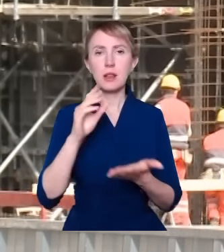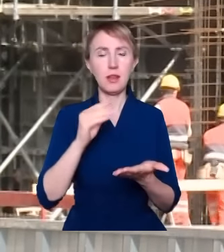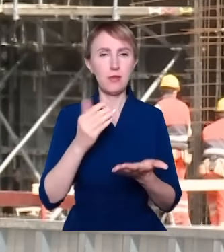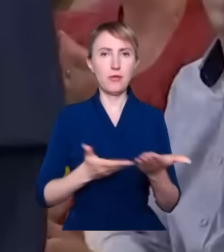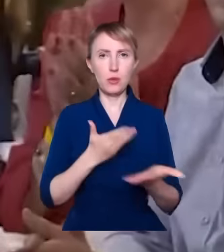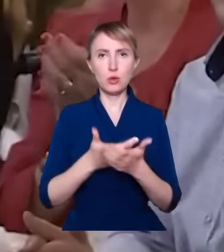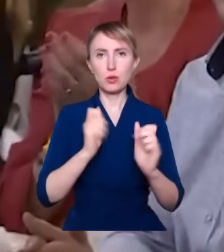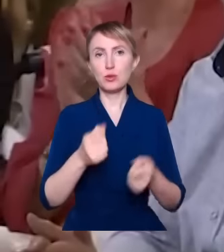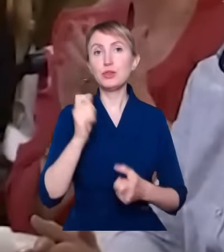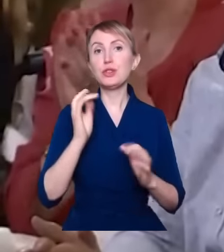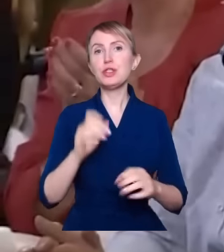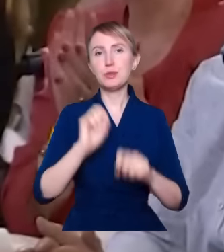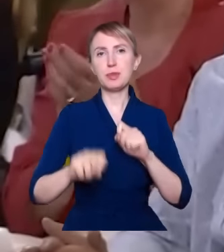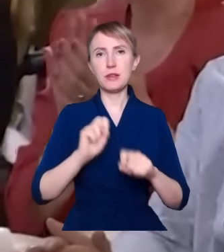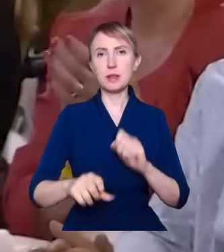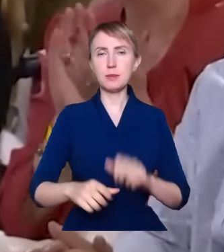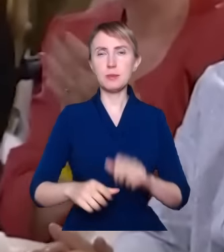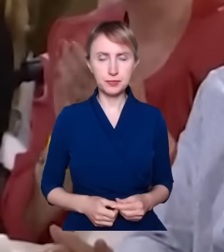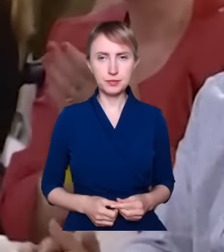sprawdzam. I